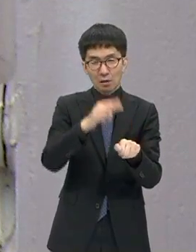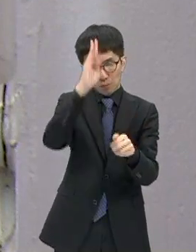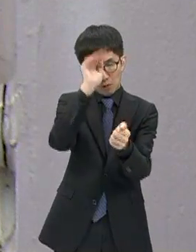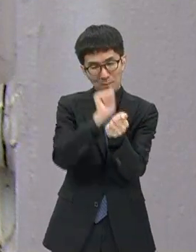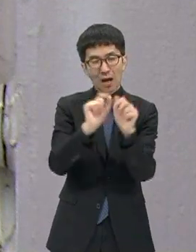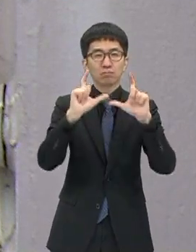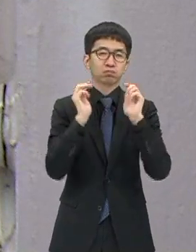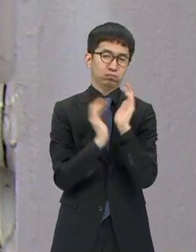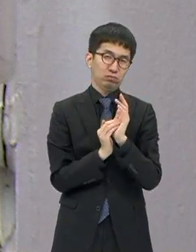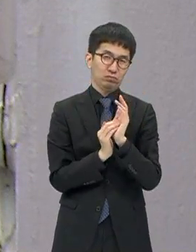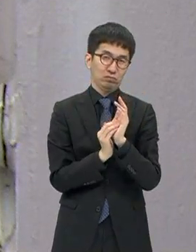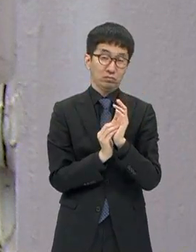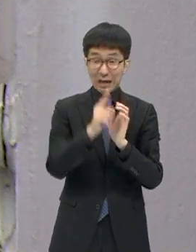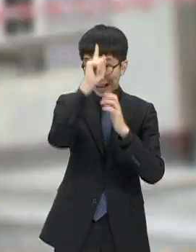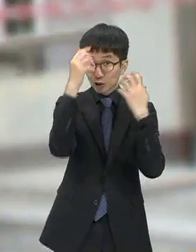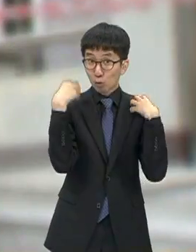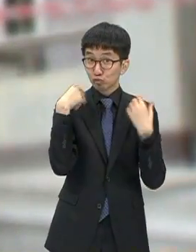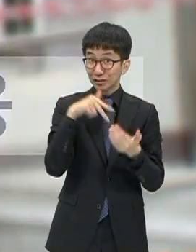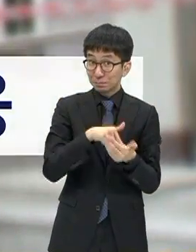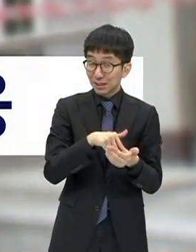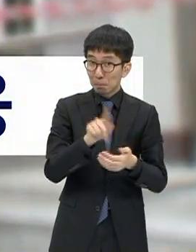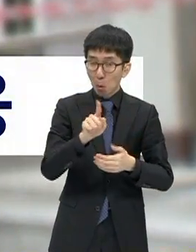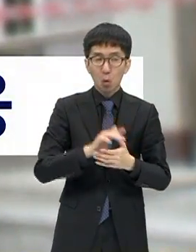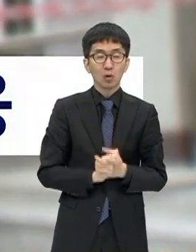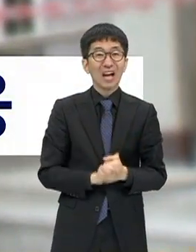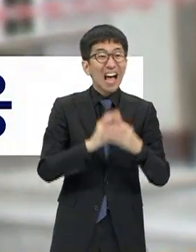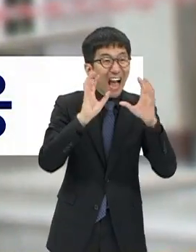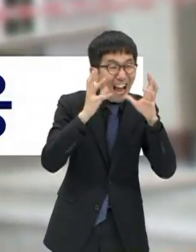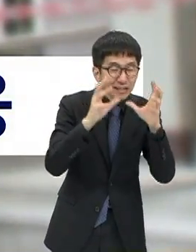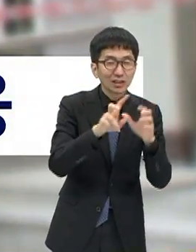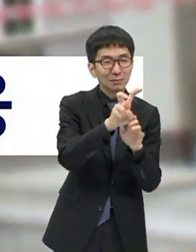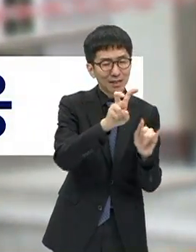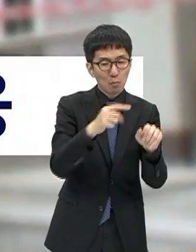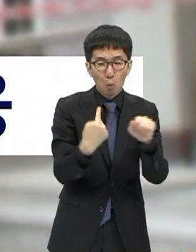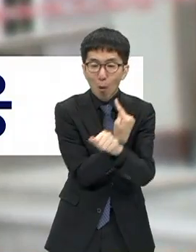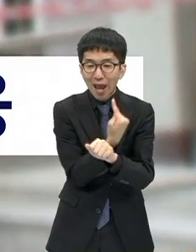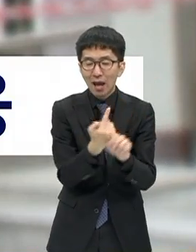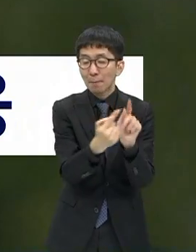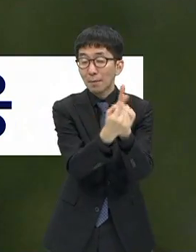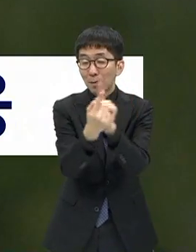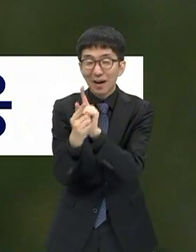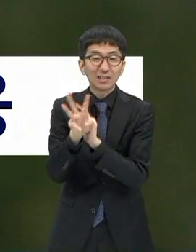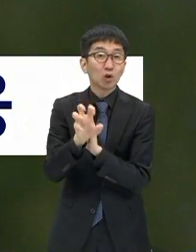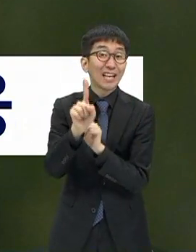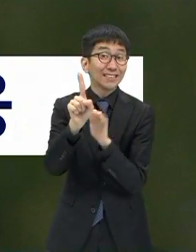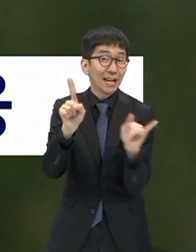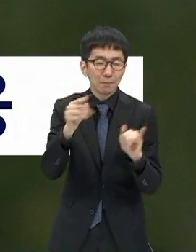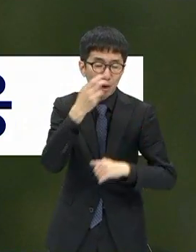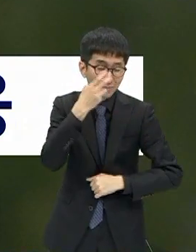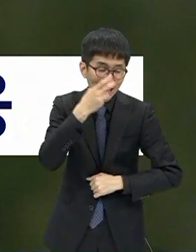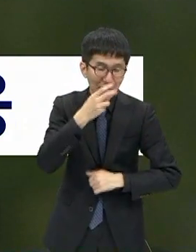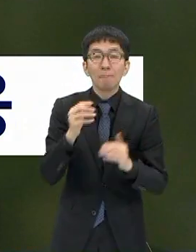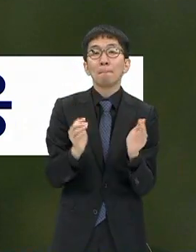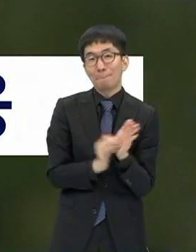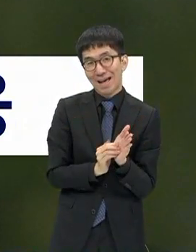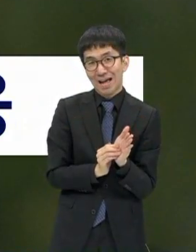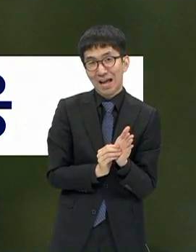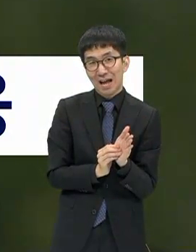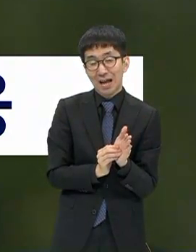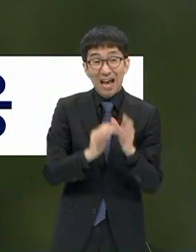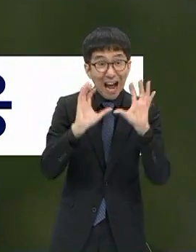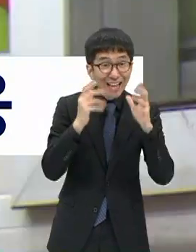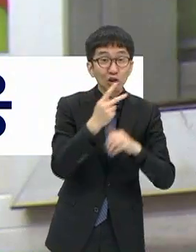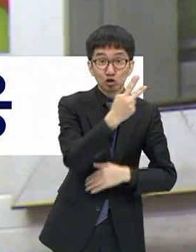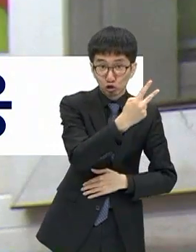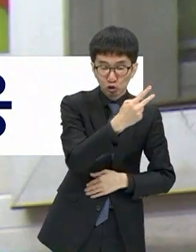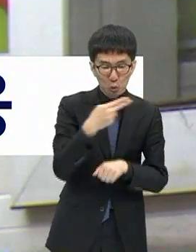받았습니다. 방역당국은 원하 20여 명 등 밀접 접촉자 31명에 대해 긴급 검사를 실시했는데 원하